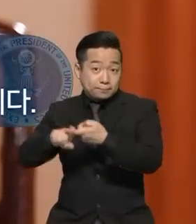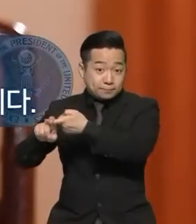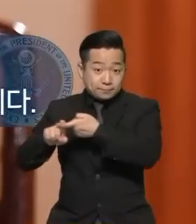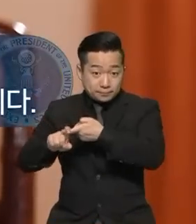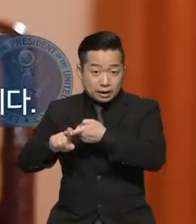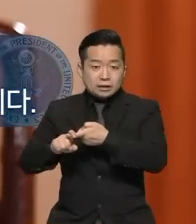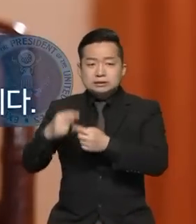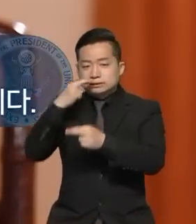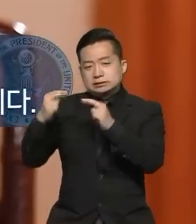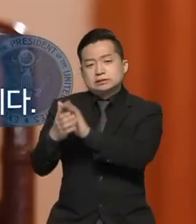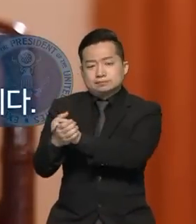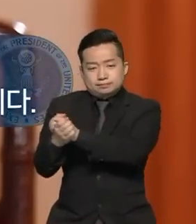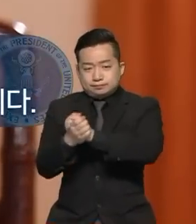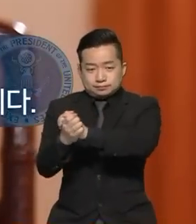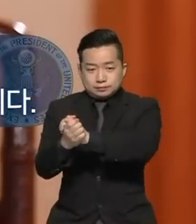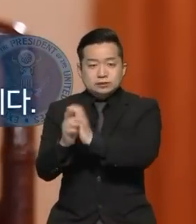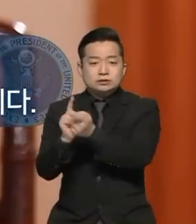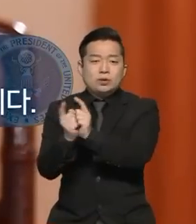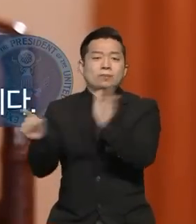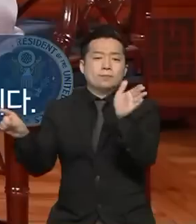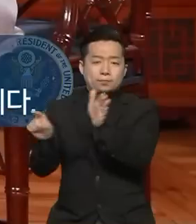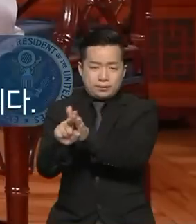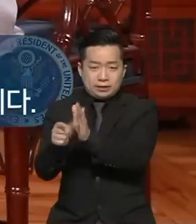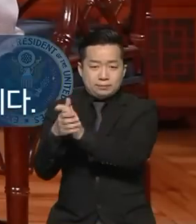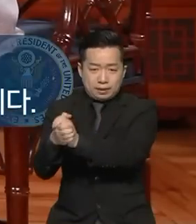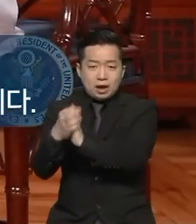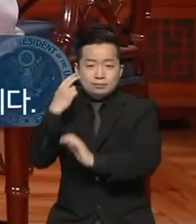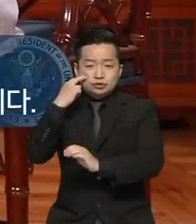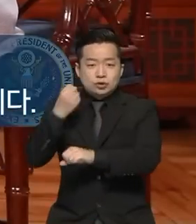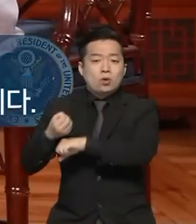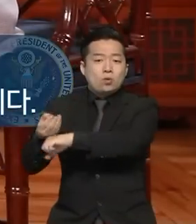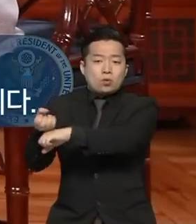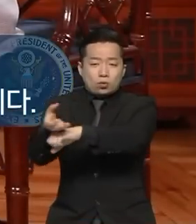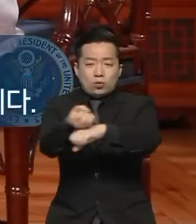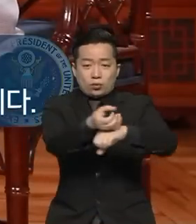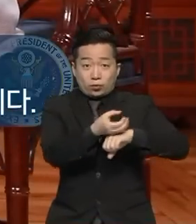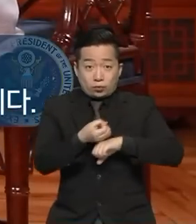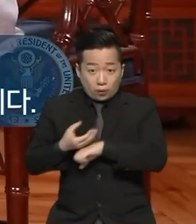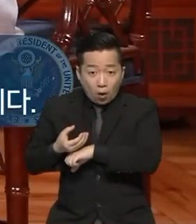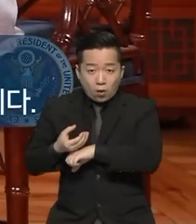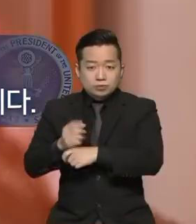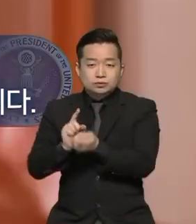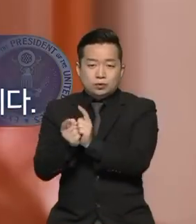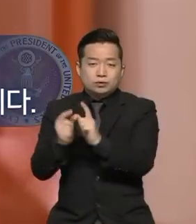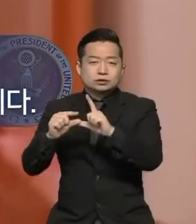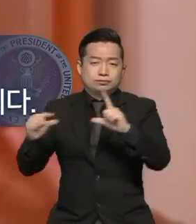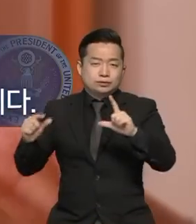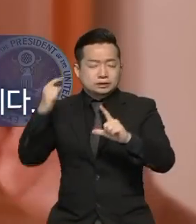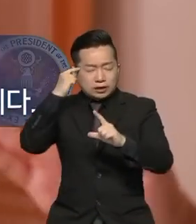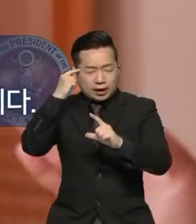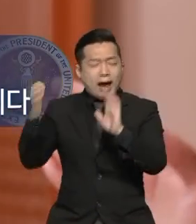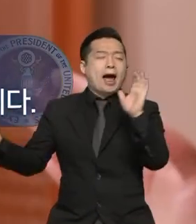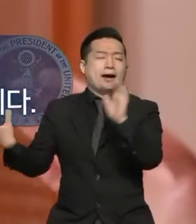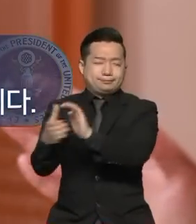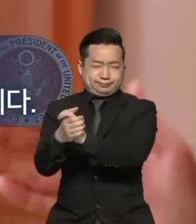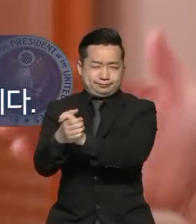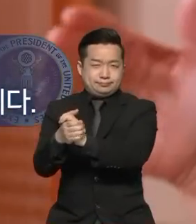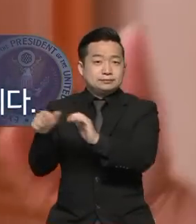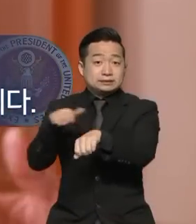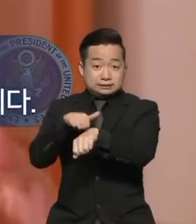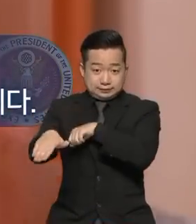of the concept of friendshoring. It is about thinking of the United States as part of a supply